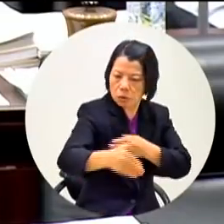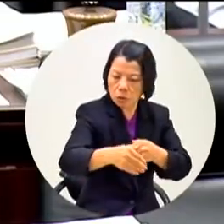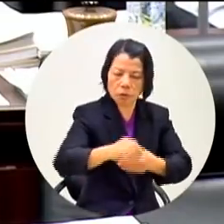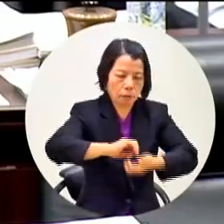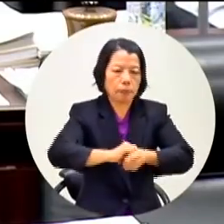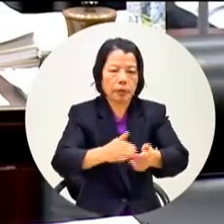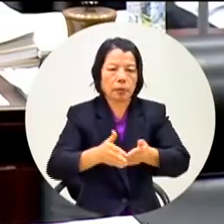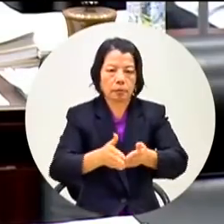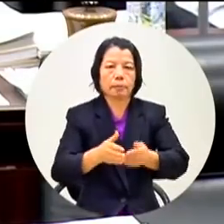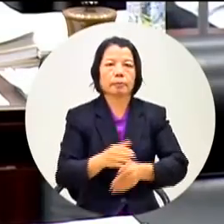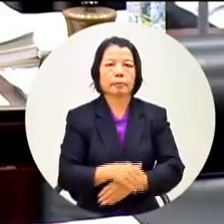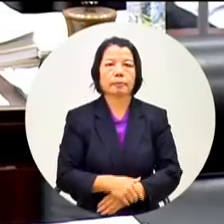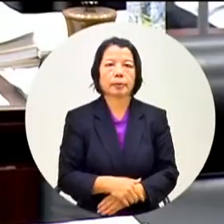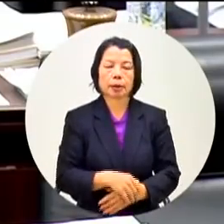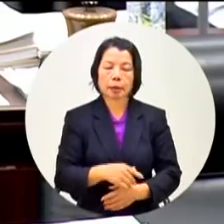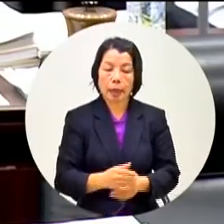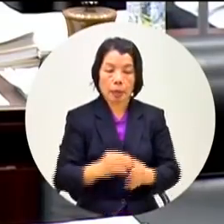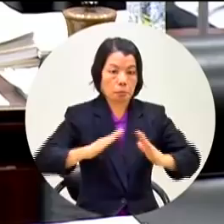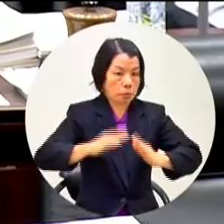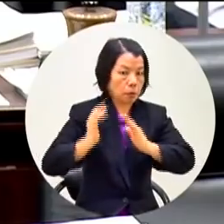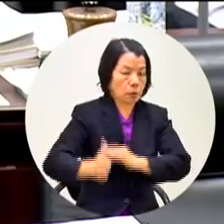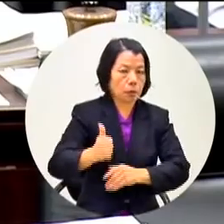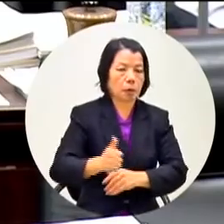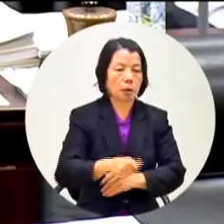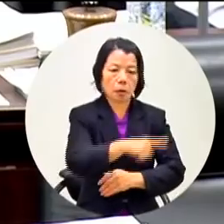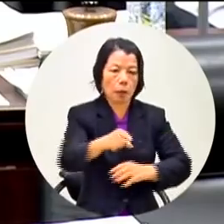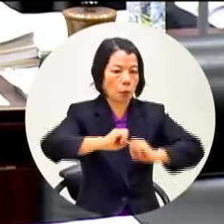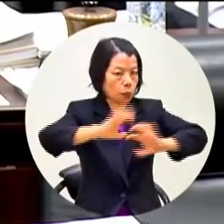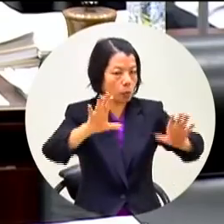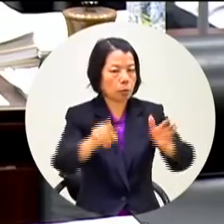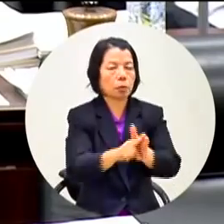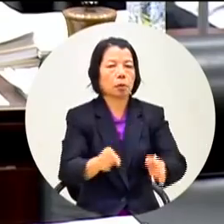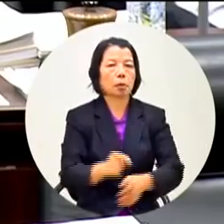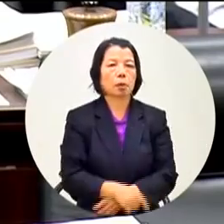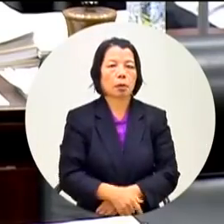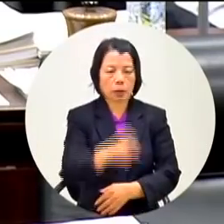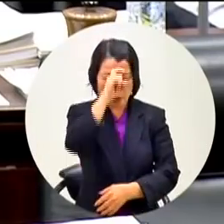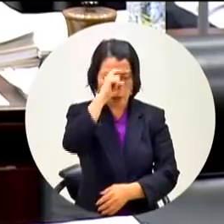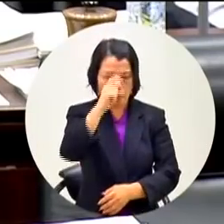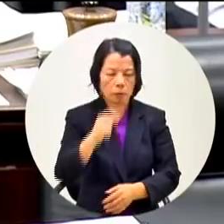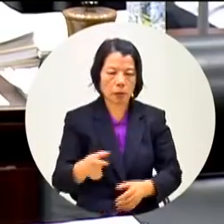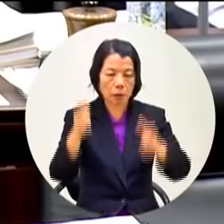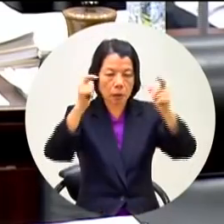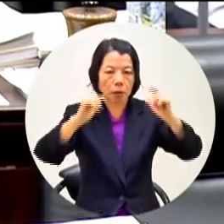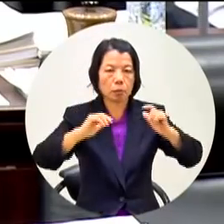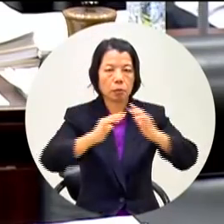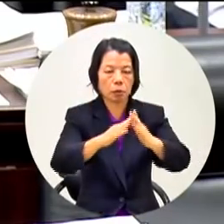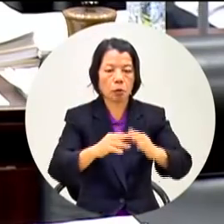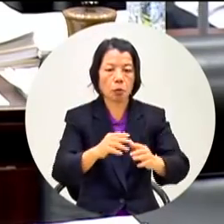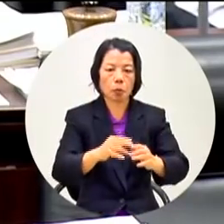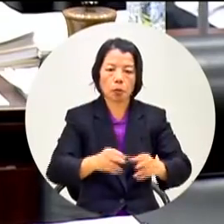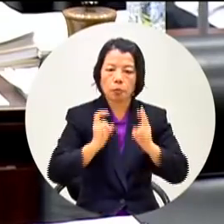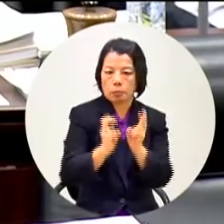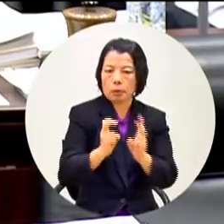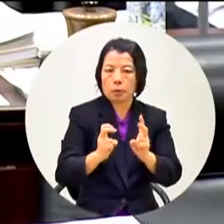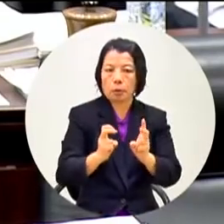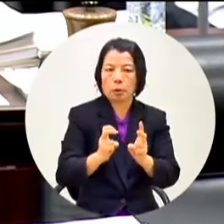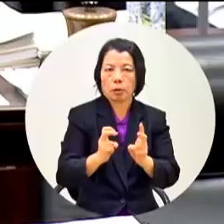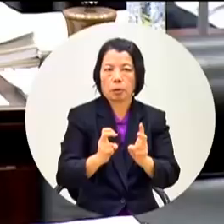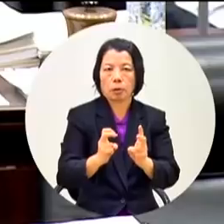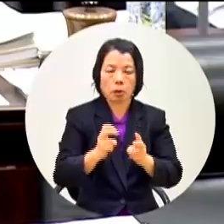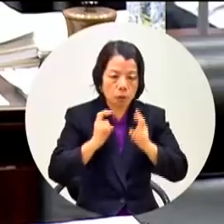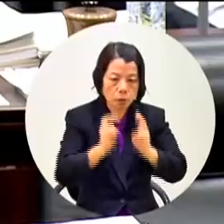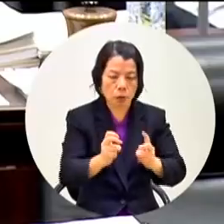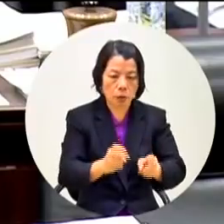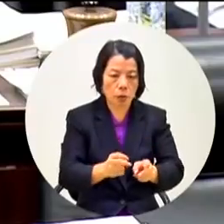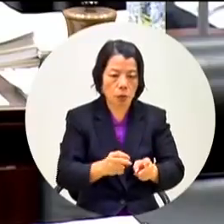在跟大家讲说，市长你期待要高雄有一个完整的捷运线，轻轨这个就是其中之一。而且预算到位了，工